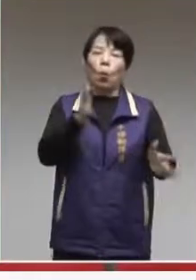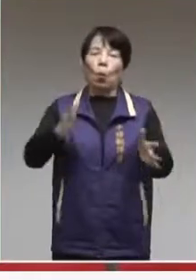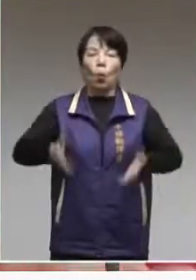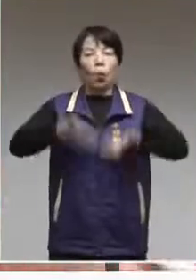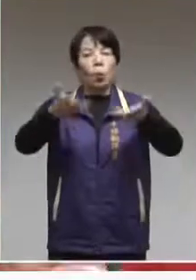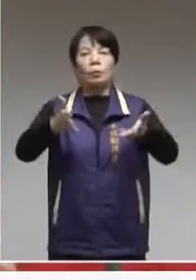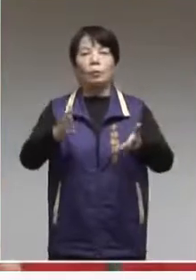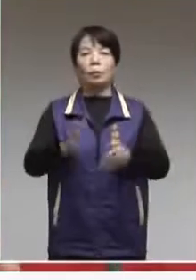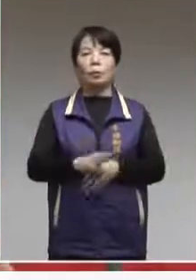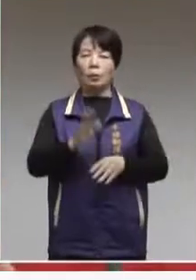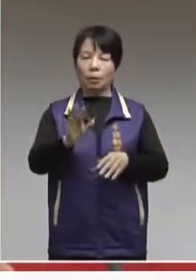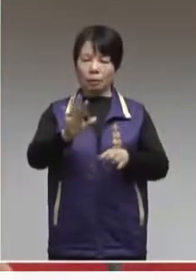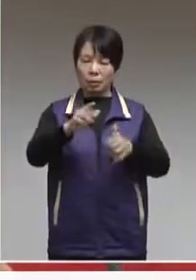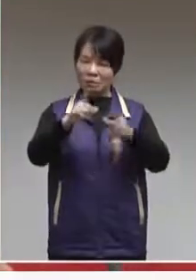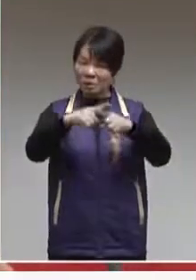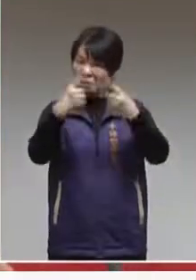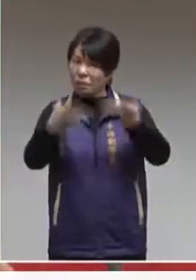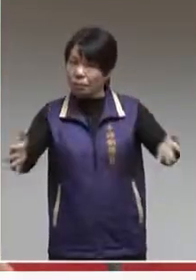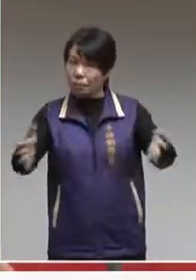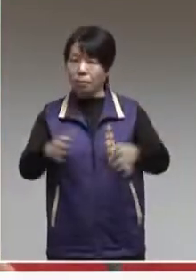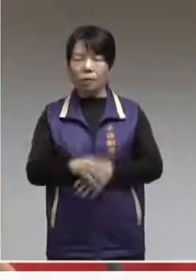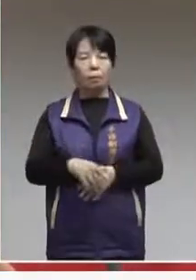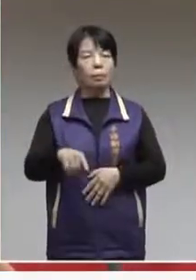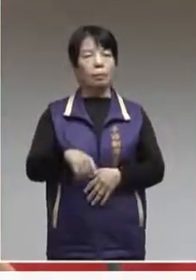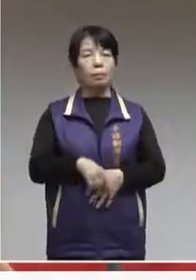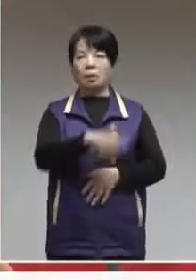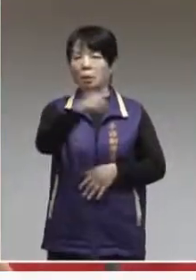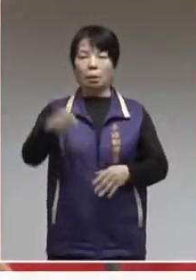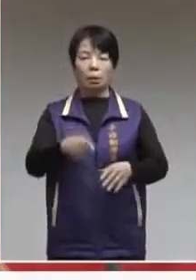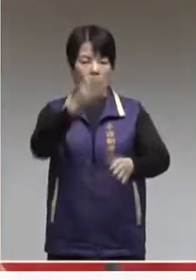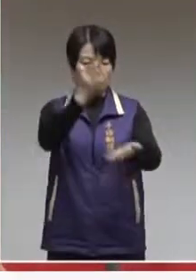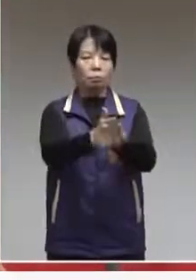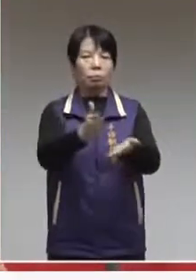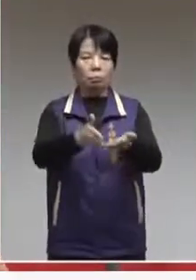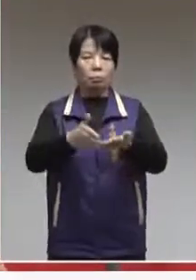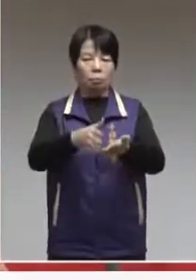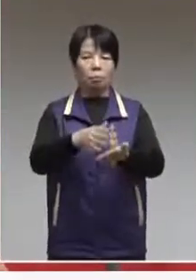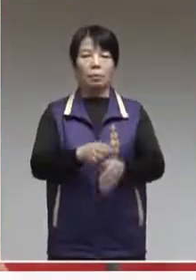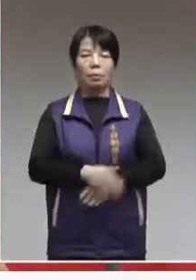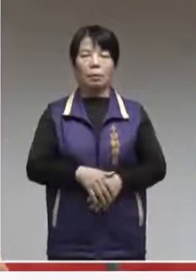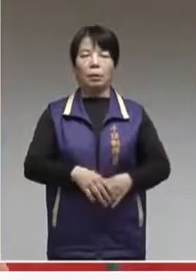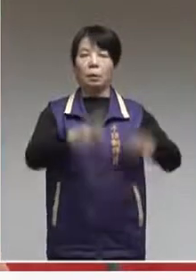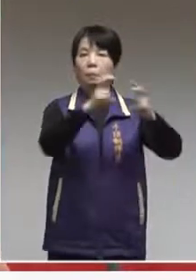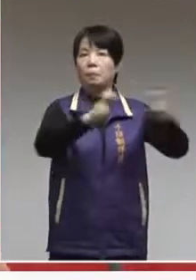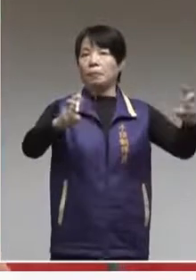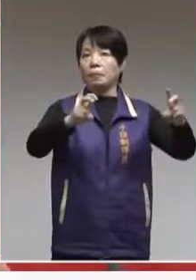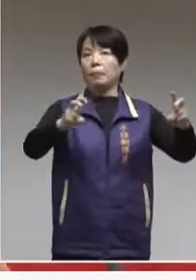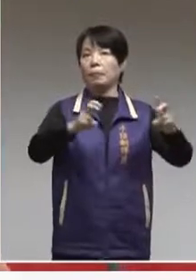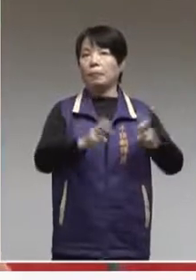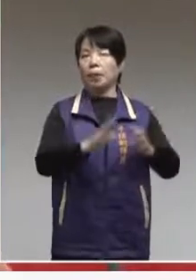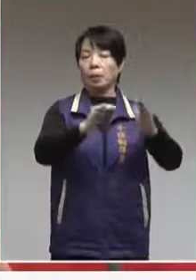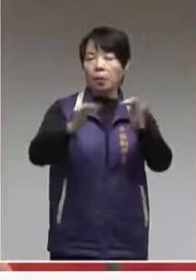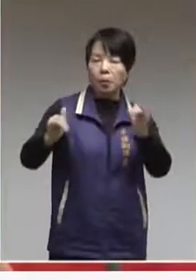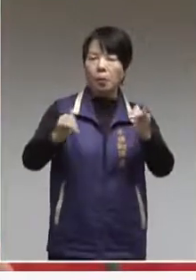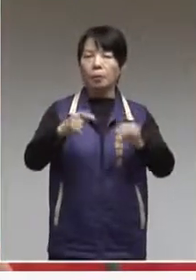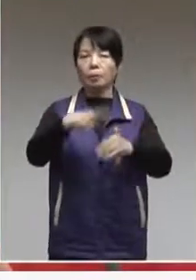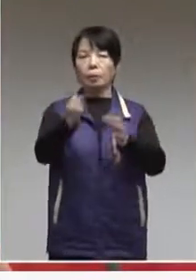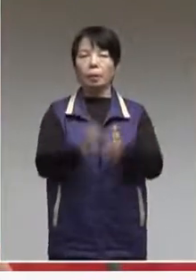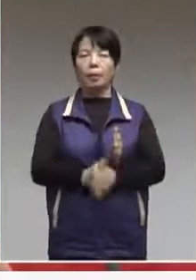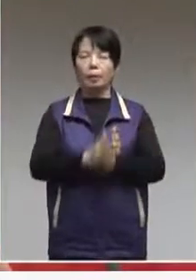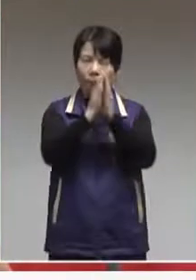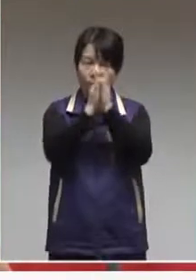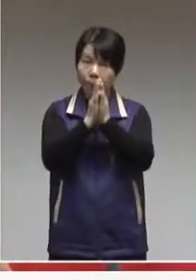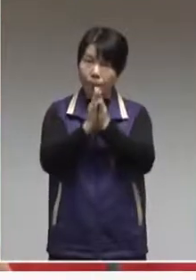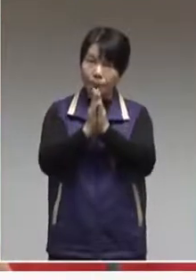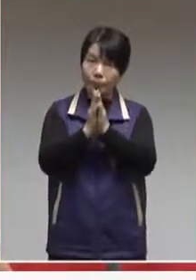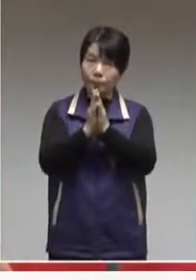人足济，吼，哦，这个拜托，吼，哦，你这段时间甲大家拜托暂停，吼，哦，庙会包括挂香啦，包括